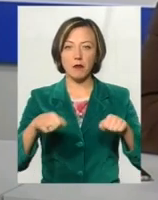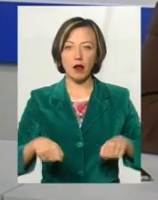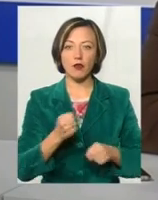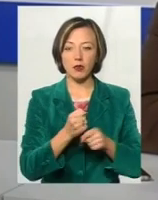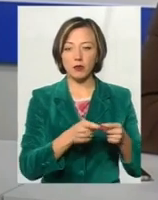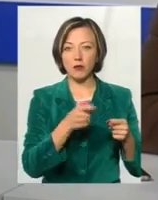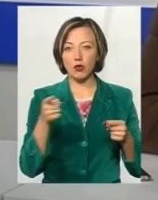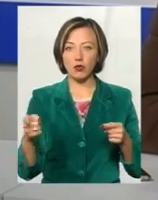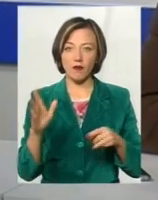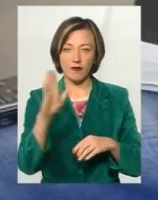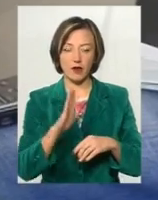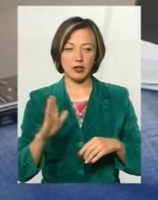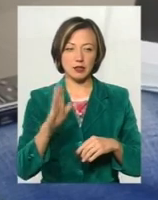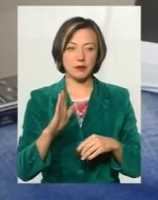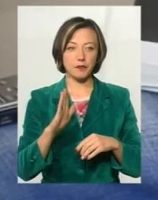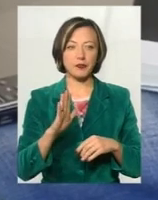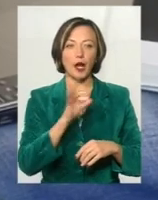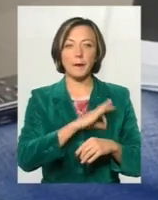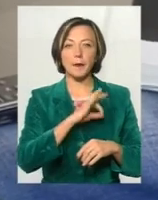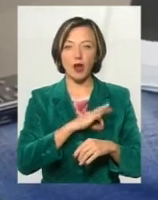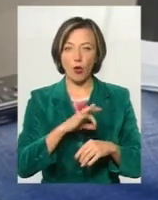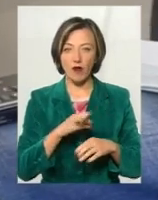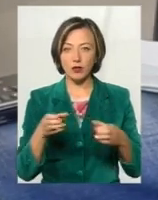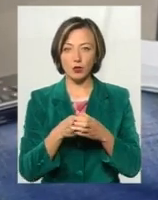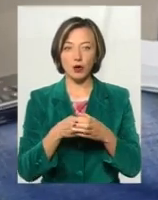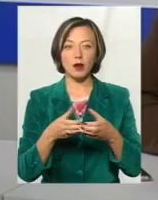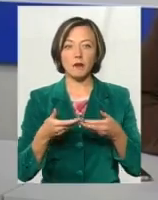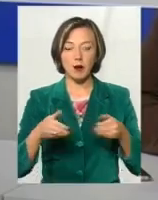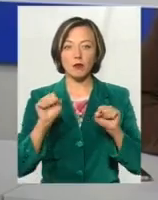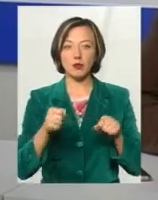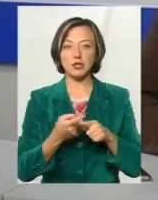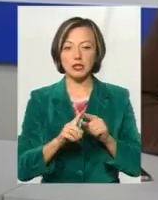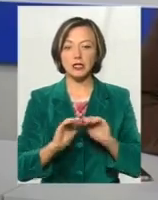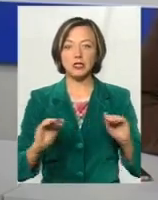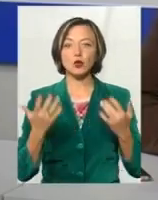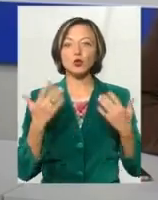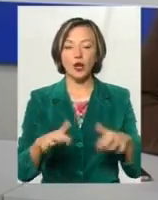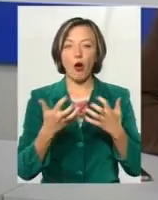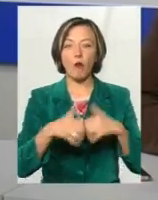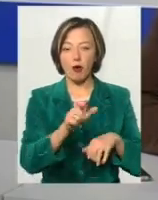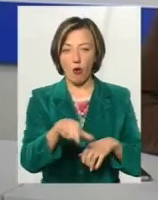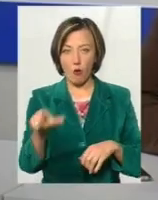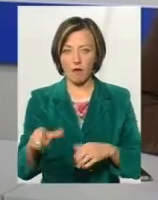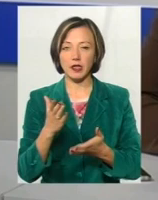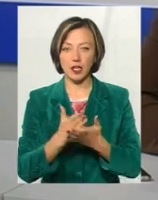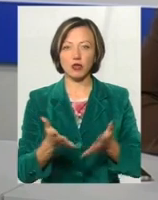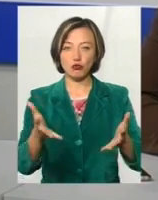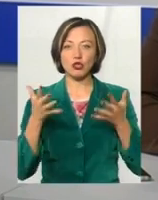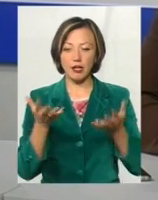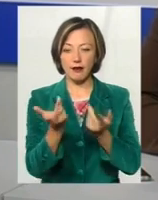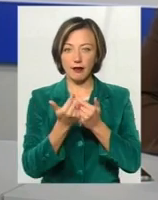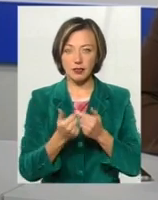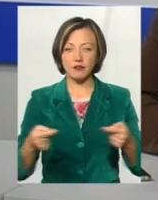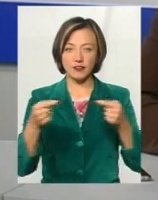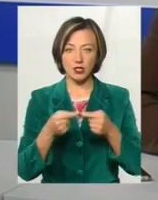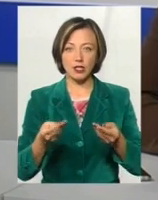робити протягом всього вересня. По пільговиках ми можемо, тому що ці діти обраховані. Тобто є в нас чітка кількість визначена,